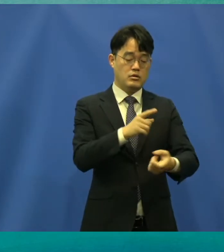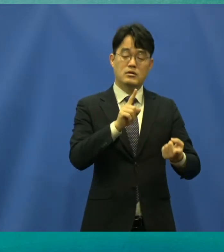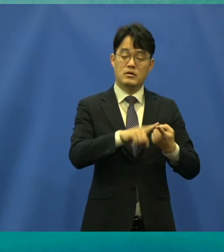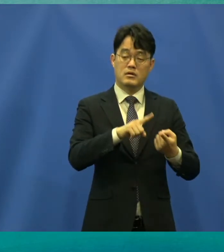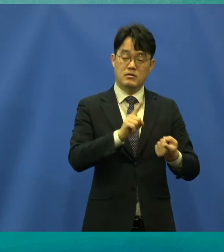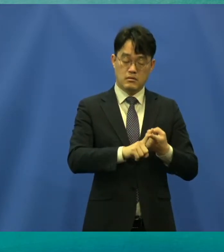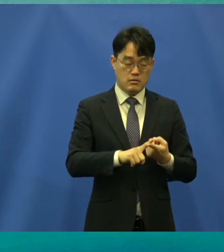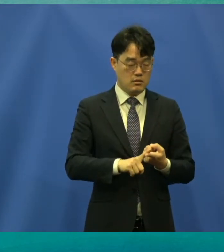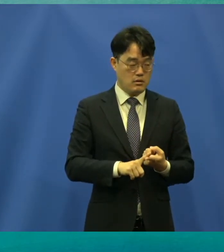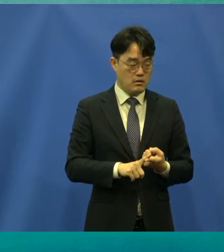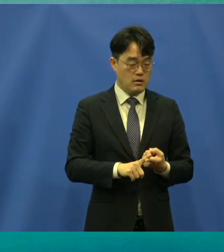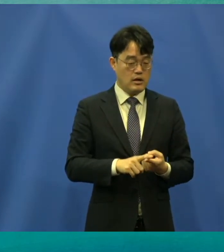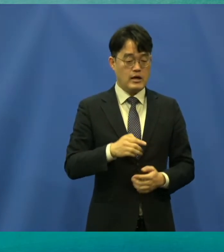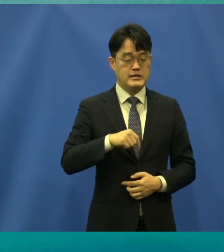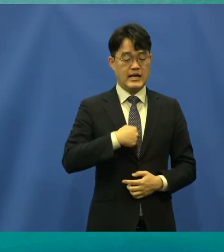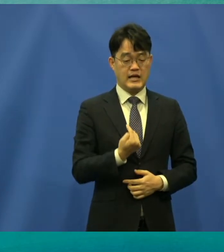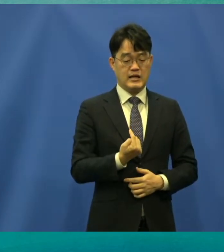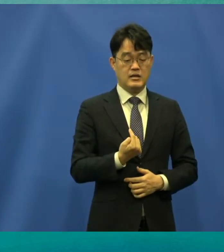자기가 자기를 미워해요.